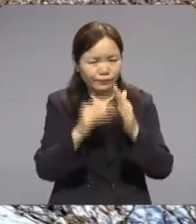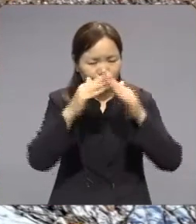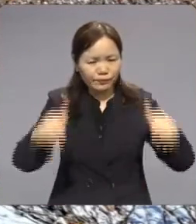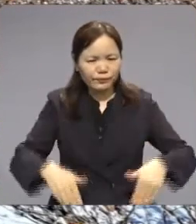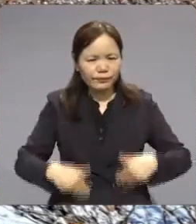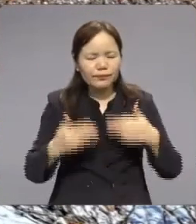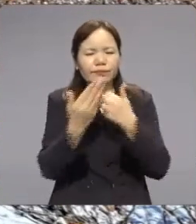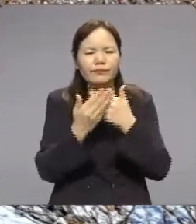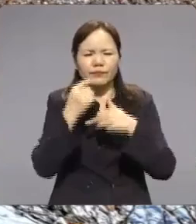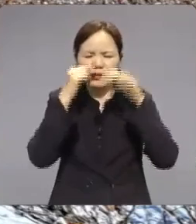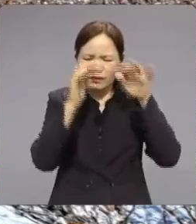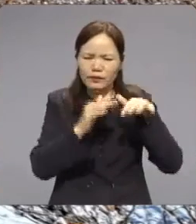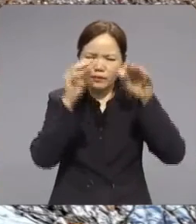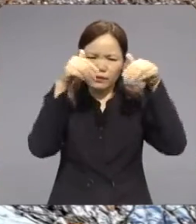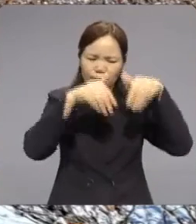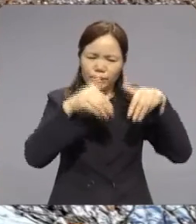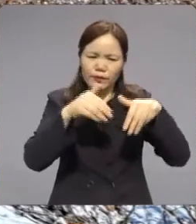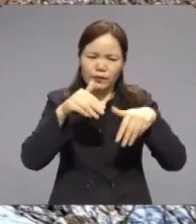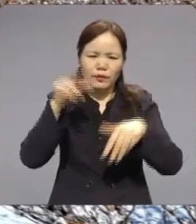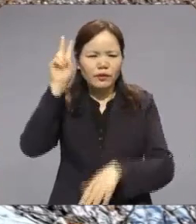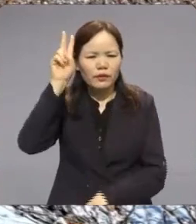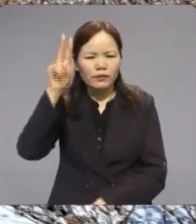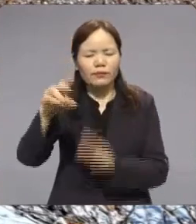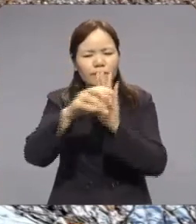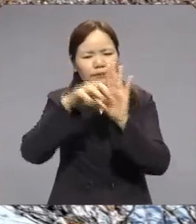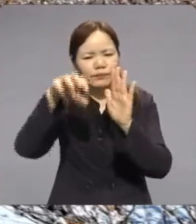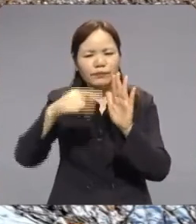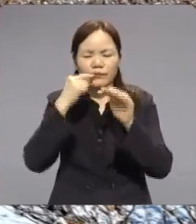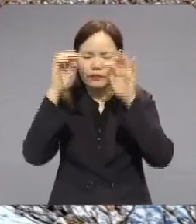눈비가 또 모레는 일부 중부의 눈이 오겠습니다 다 쉬었습니다